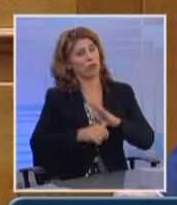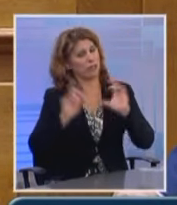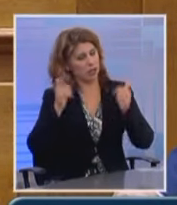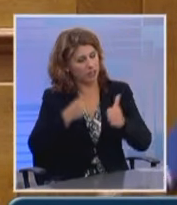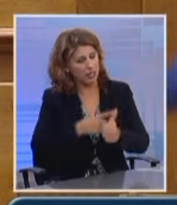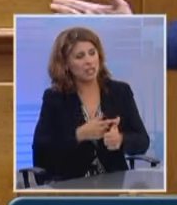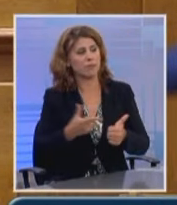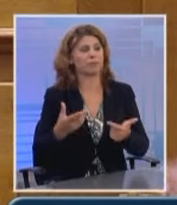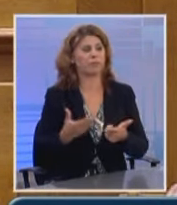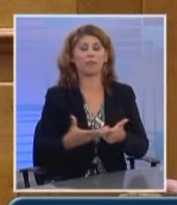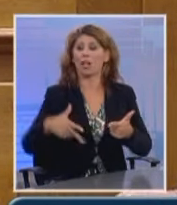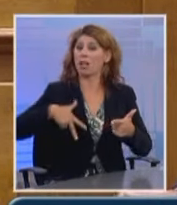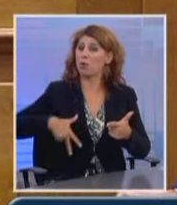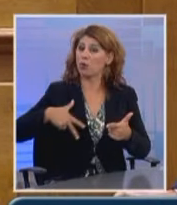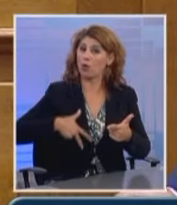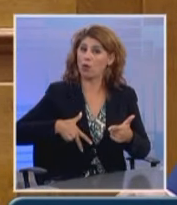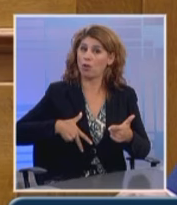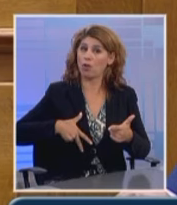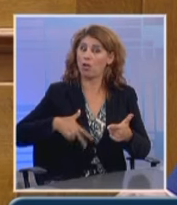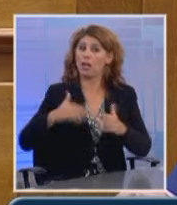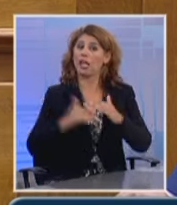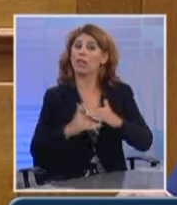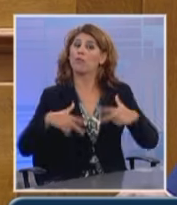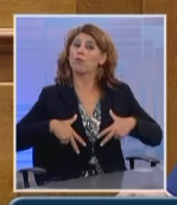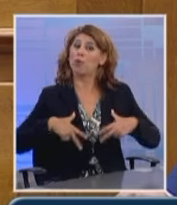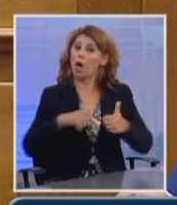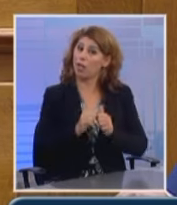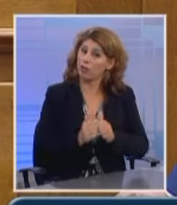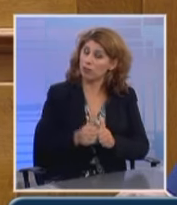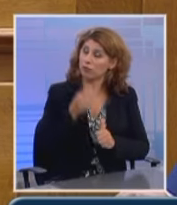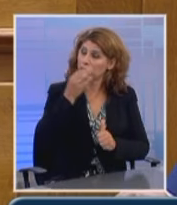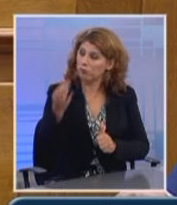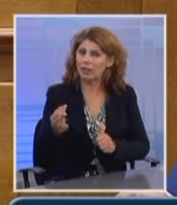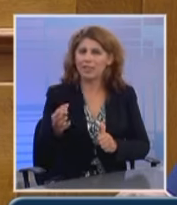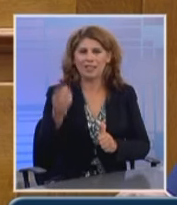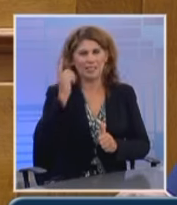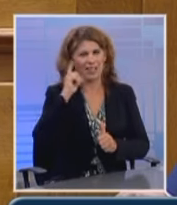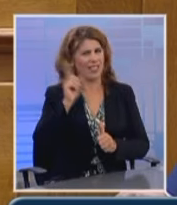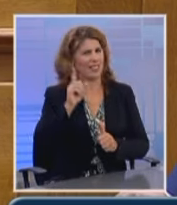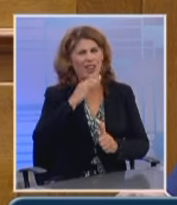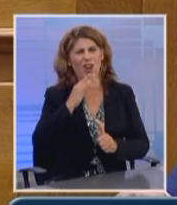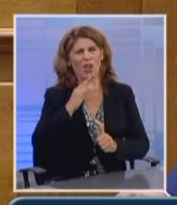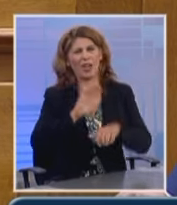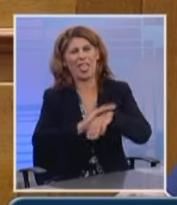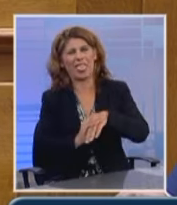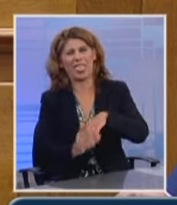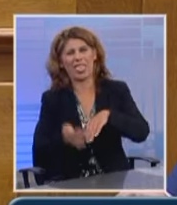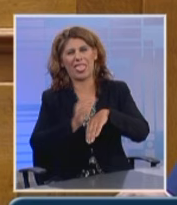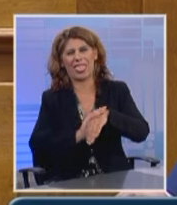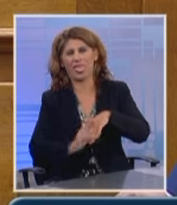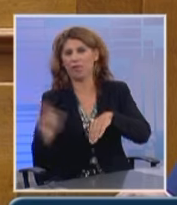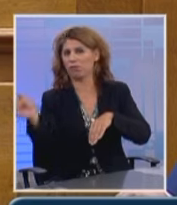τον Υπουργό, τον Υφυπουργό Αθλητισμού, ξέρετε, δεν είναι λόγια παρηγοριάς, ούτε λόγια